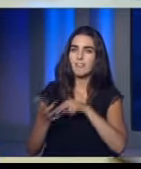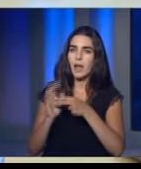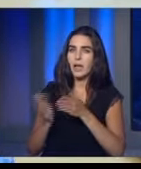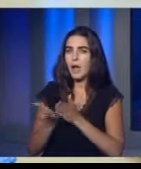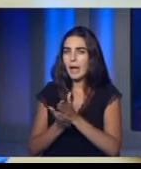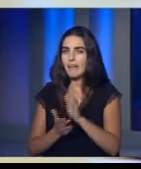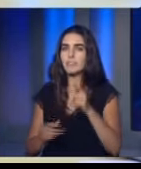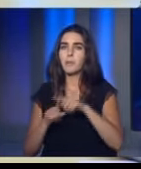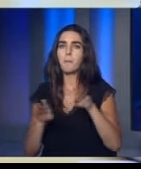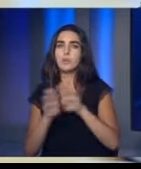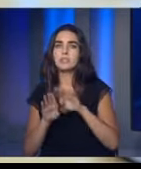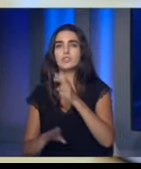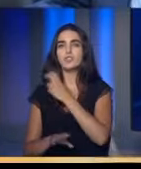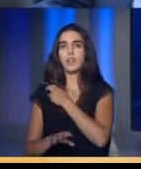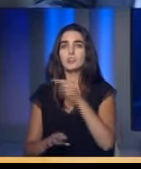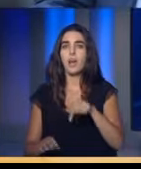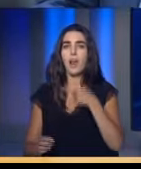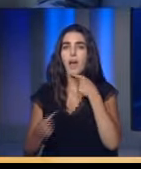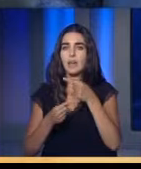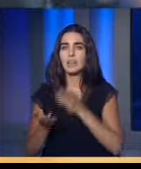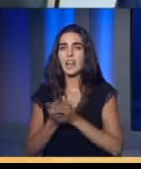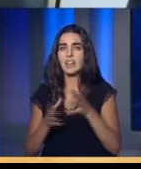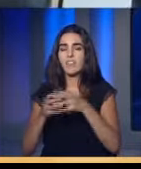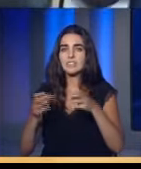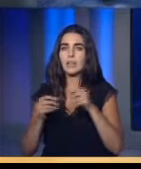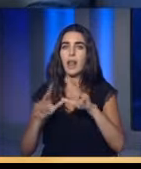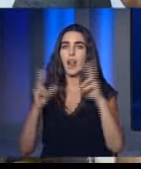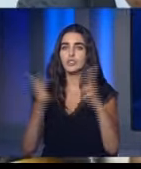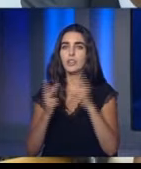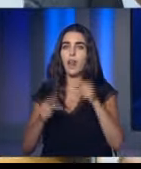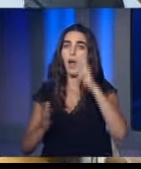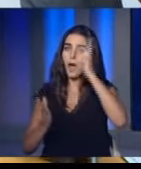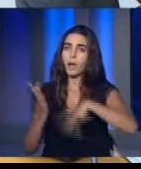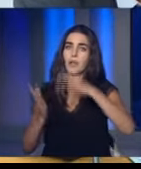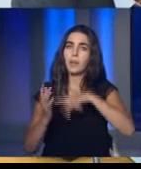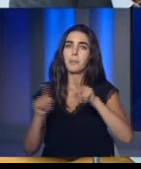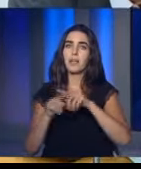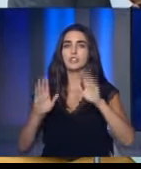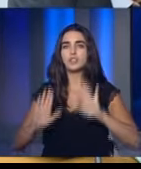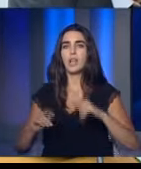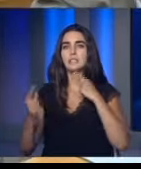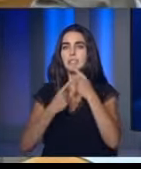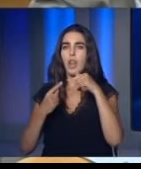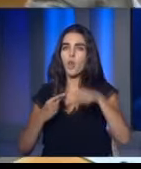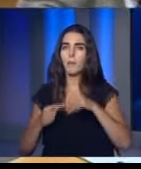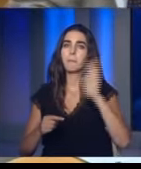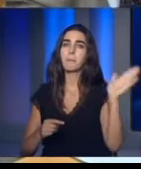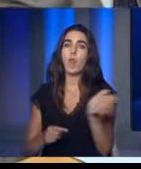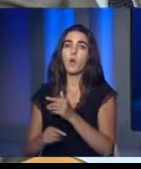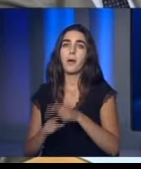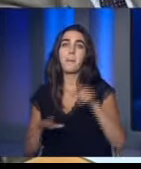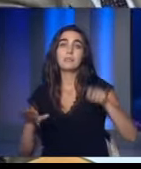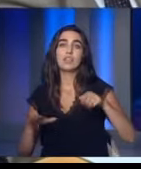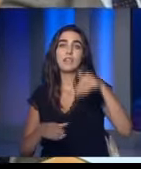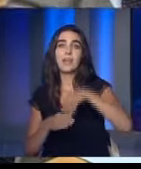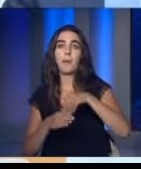المدرسة الحربية، وقررت متابعة الملف حرصا على المؤسسة العسكرية. وفي التفاصيل، أن اللجنة التي